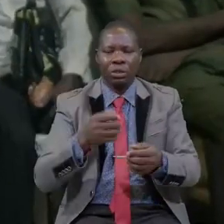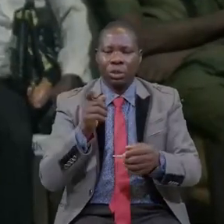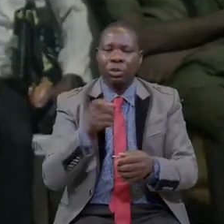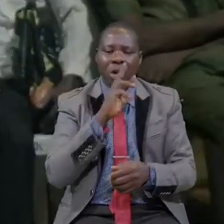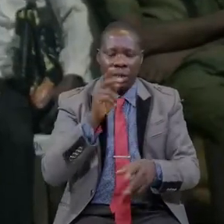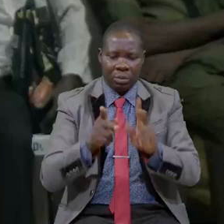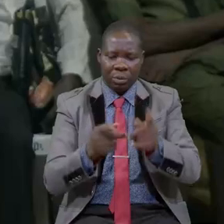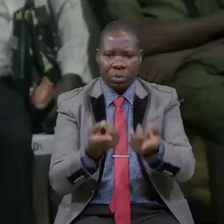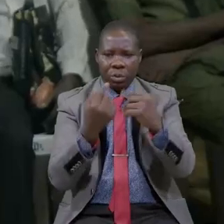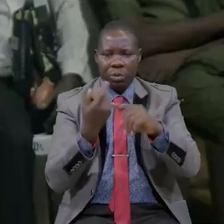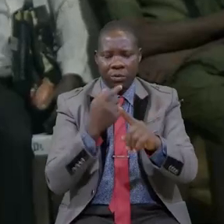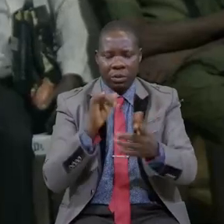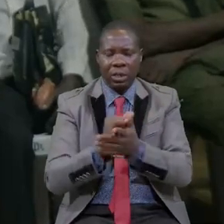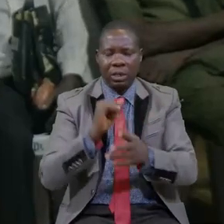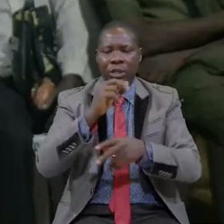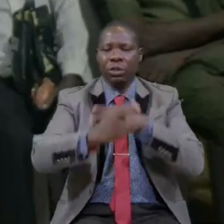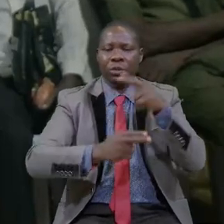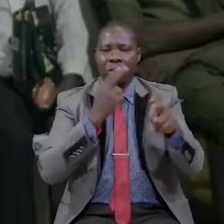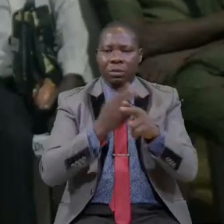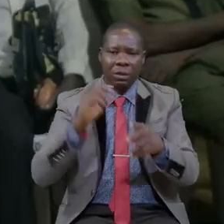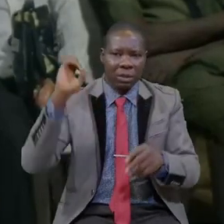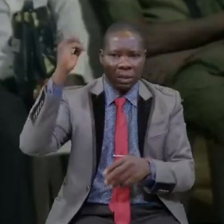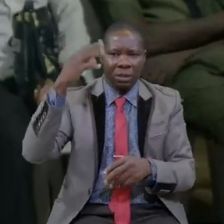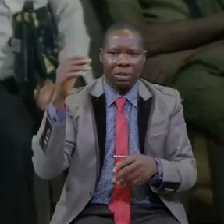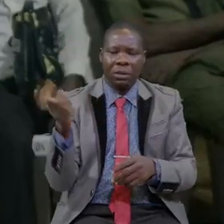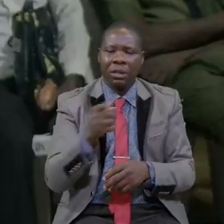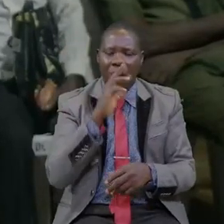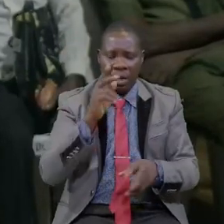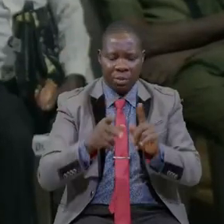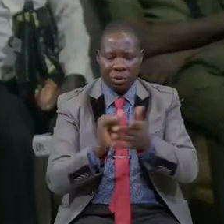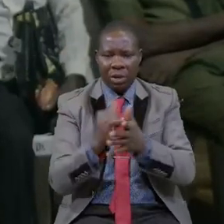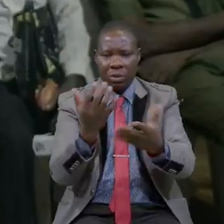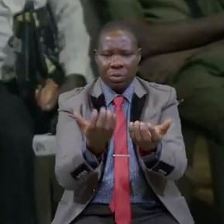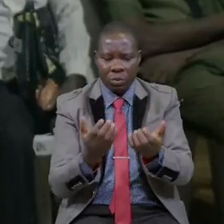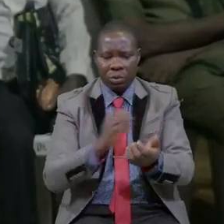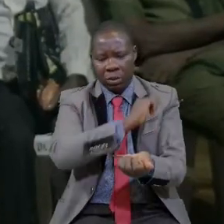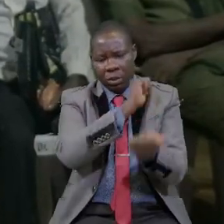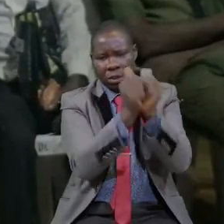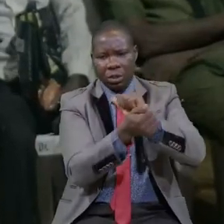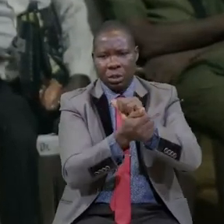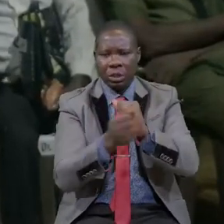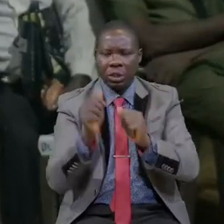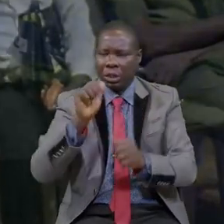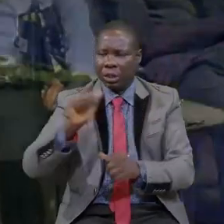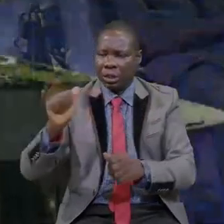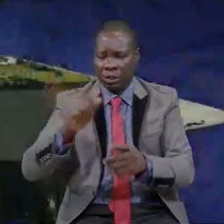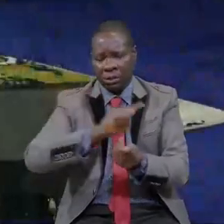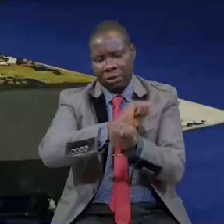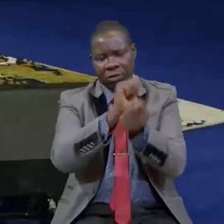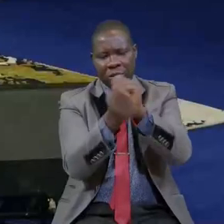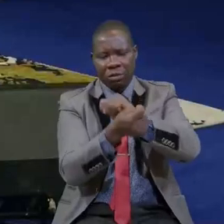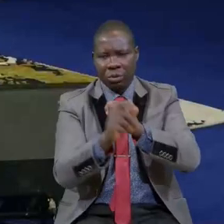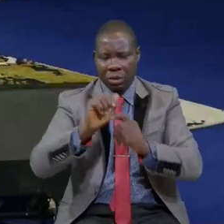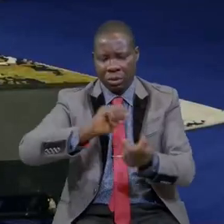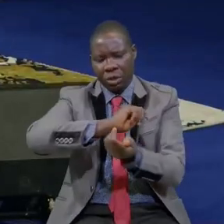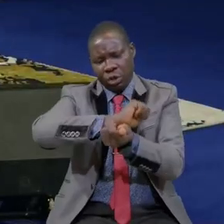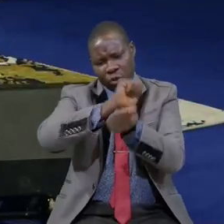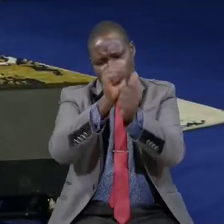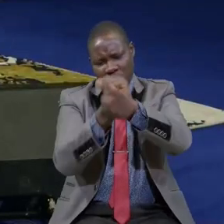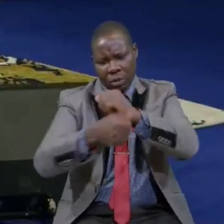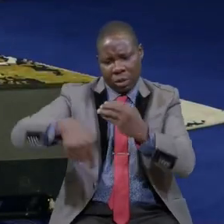Cette grâce universelle, ce sont ceux-là qui viennent, qui veulent un changement, une transformation. Et